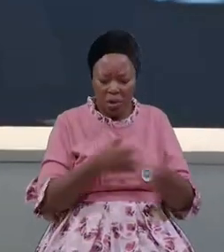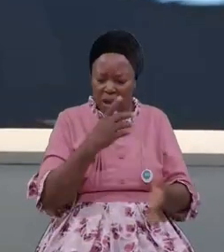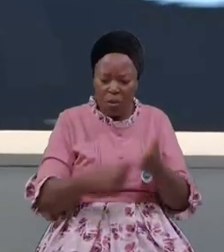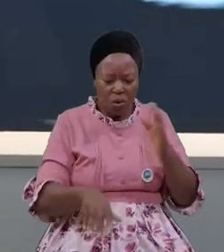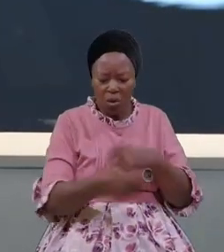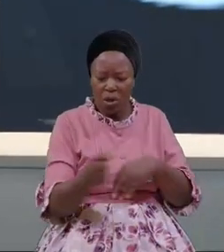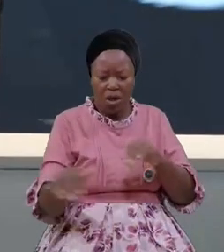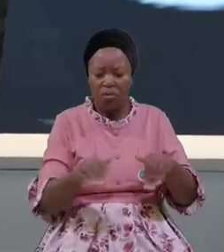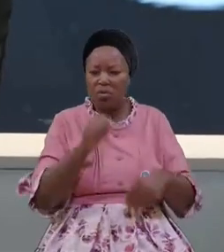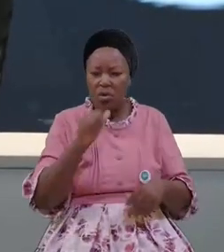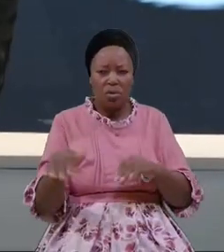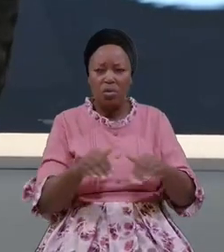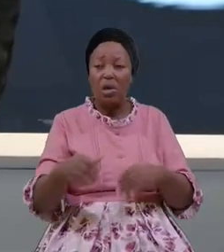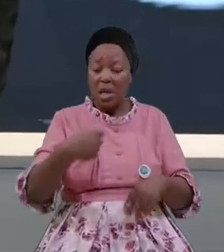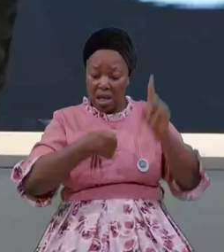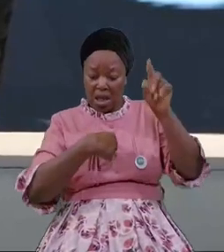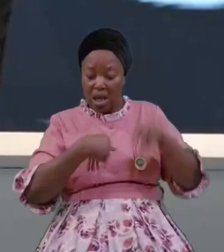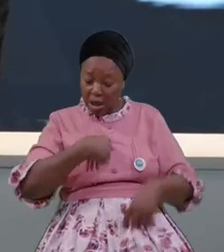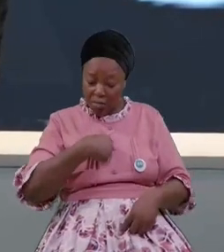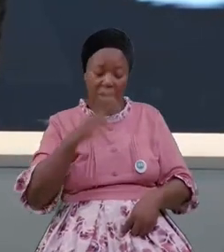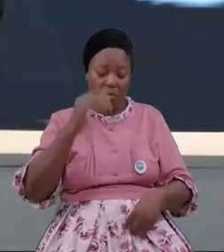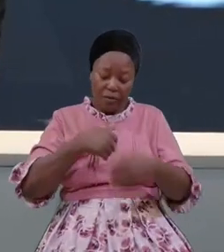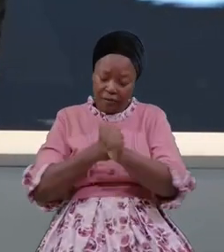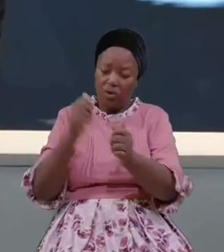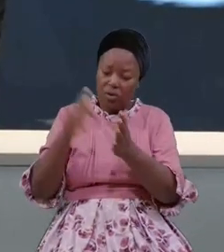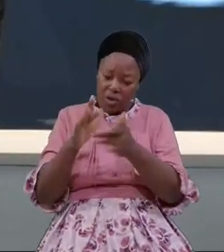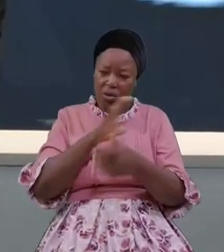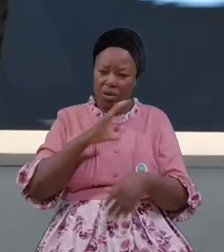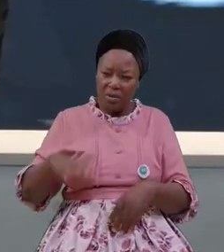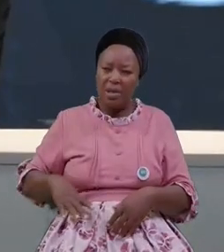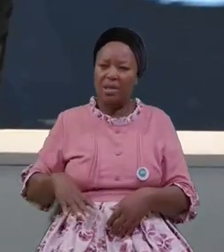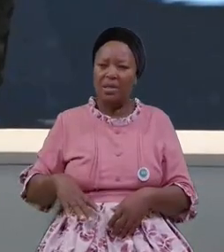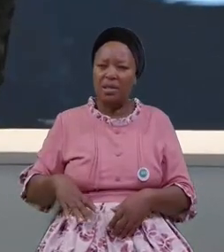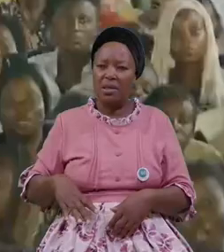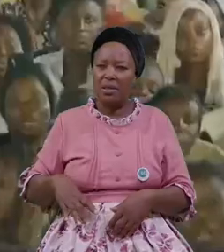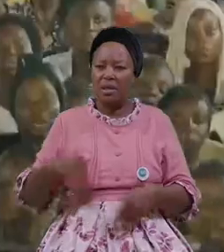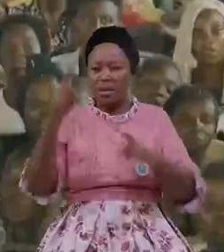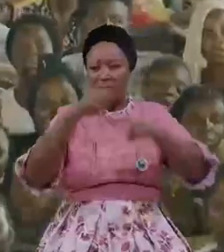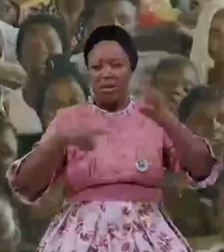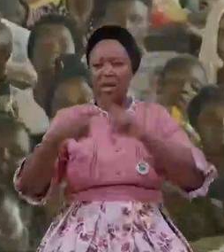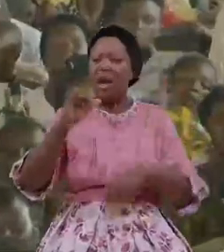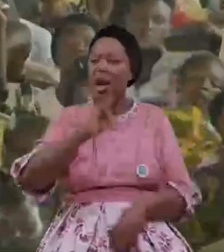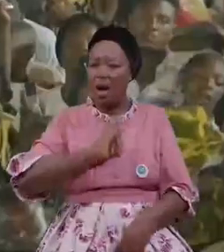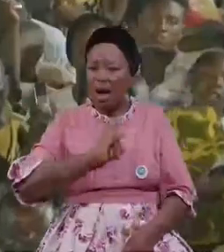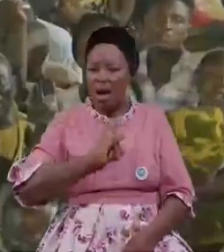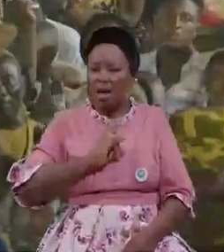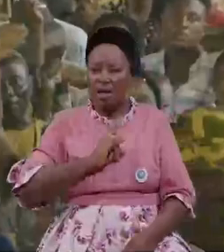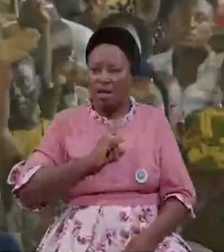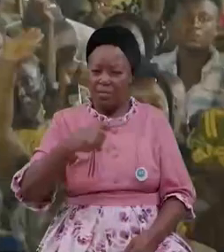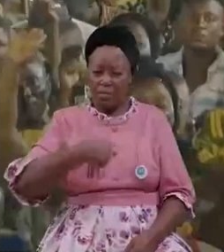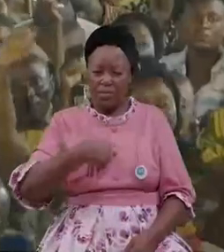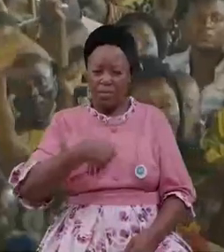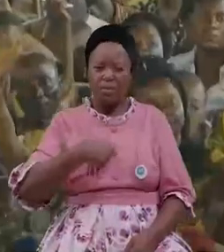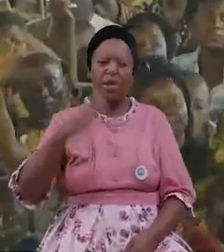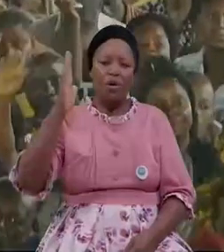font pas moi je vais suivre jésuschist il faut le répéter moi je